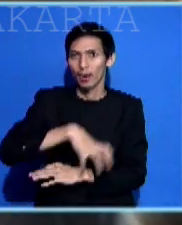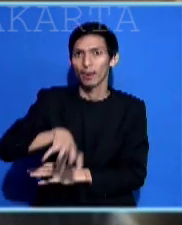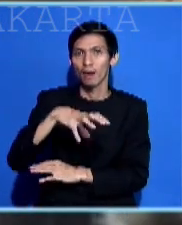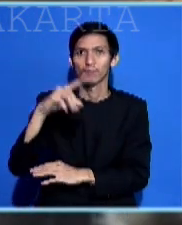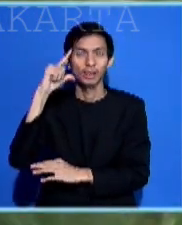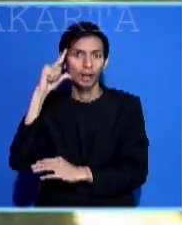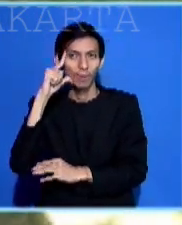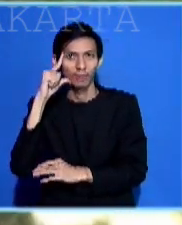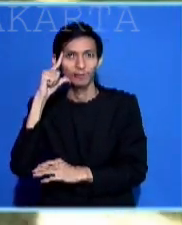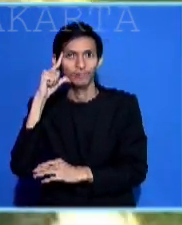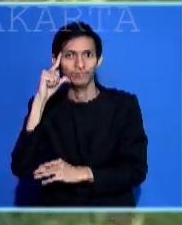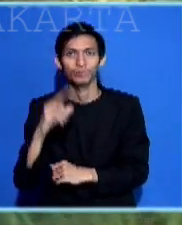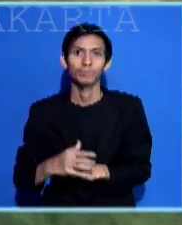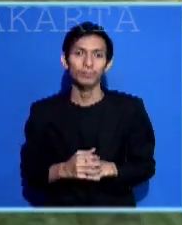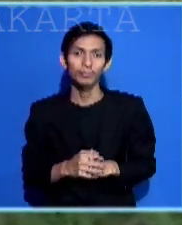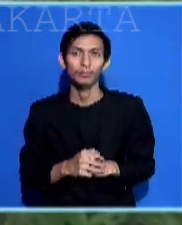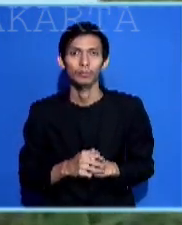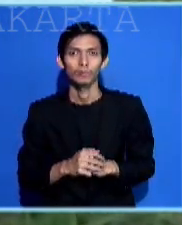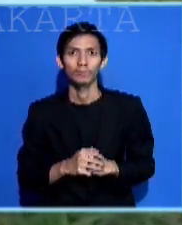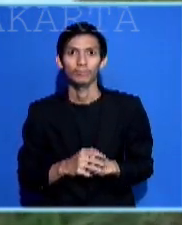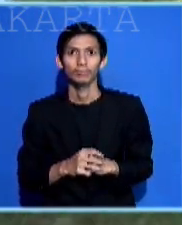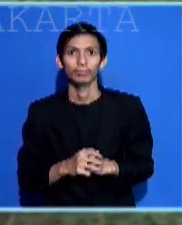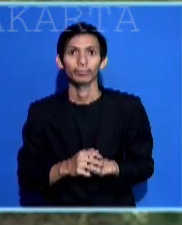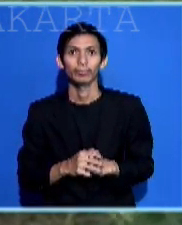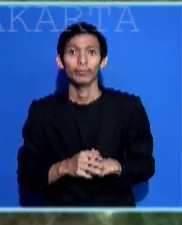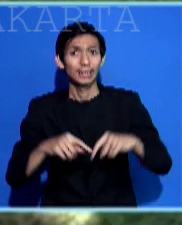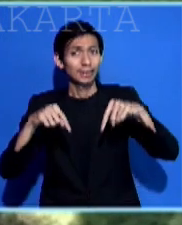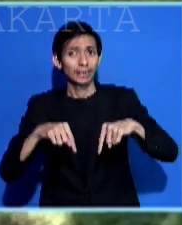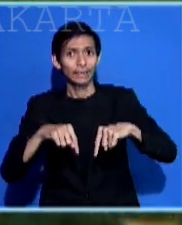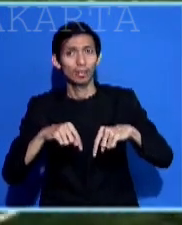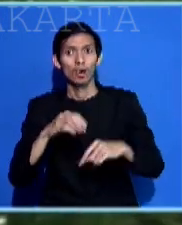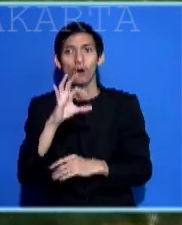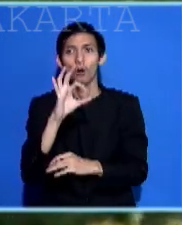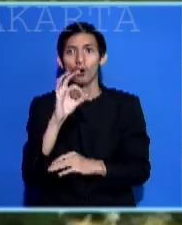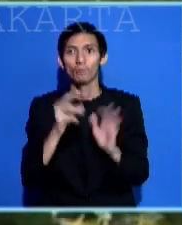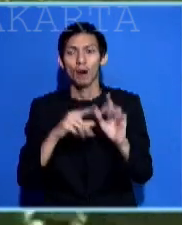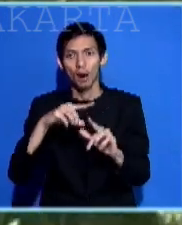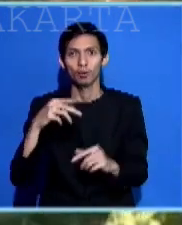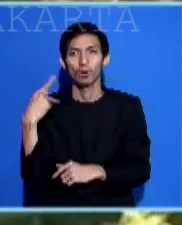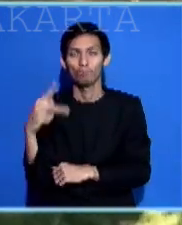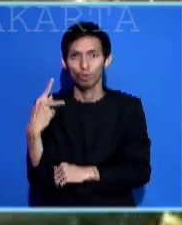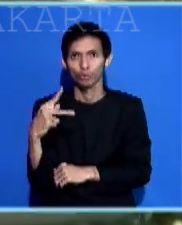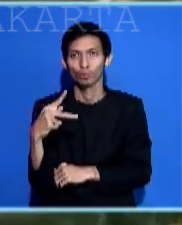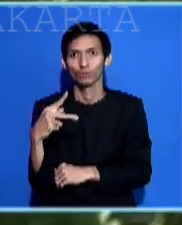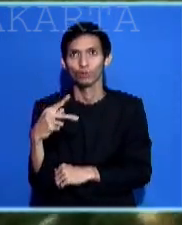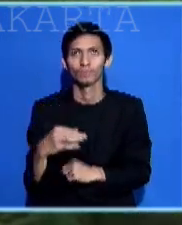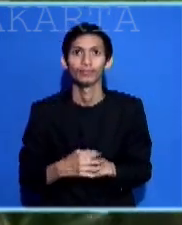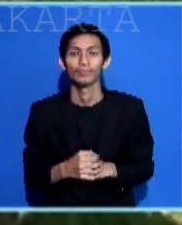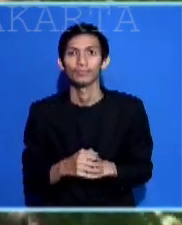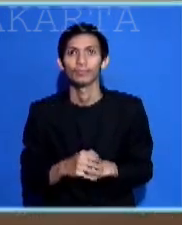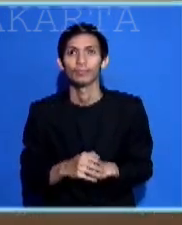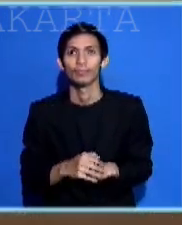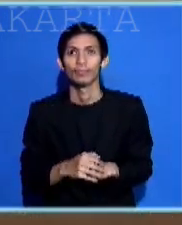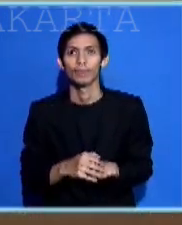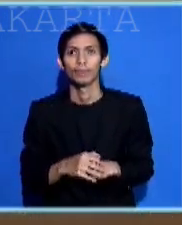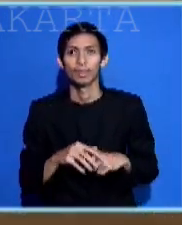Harjo, termasuk dalam wilayah zona kuning. Dusun ini terletak tak jauh dari Dusun Kalinongko Kidul, yang merupakan zona